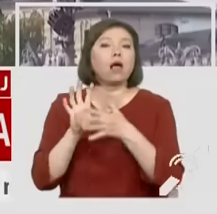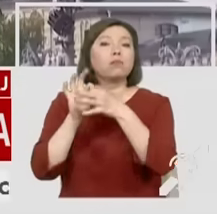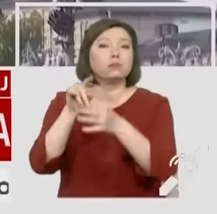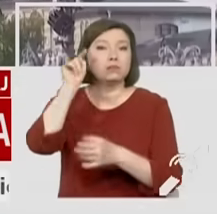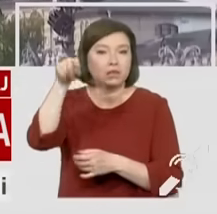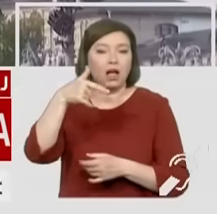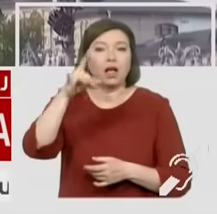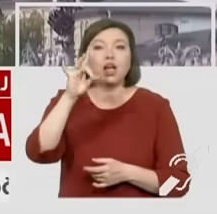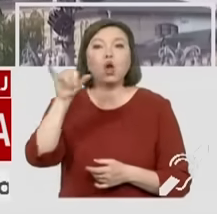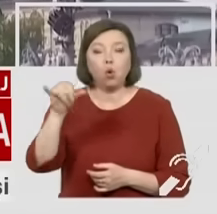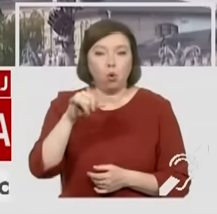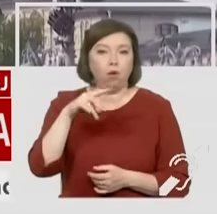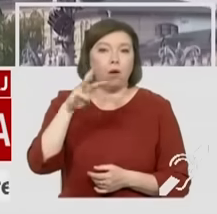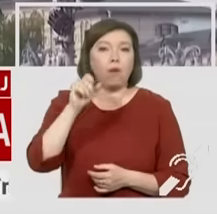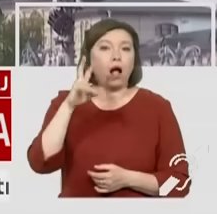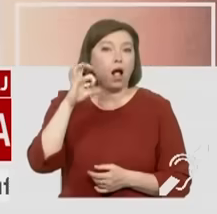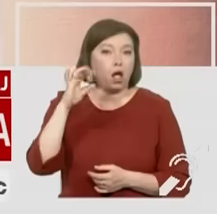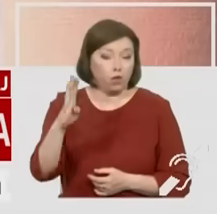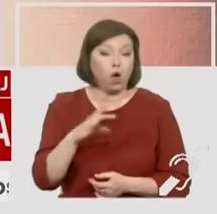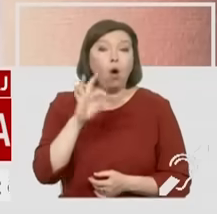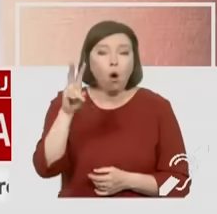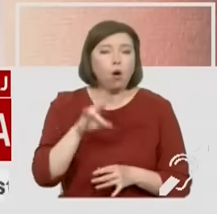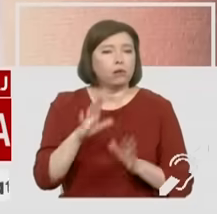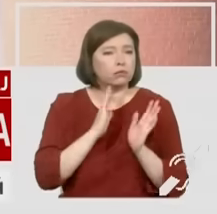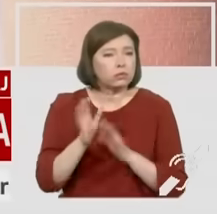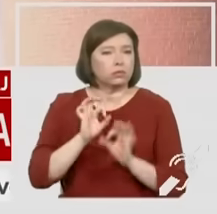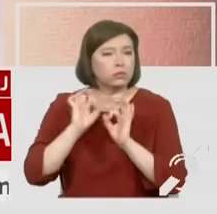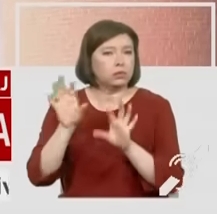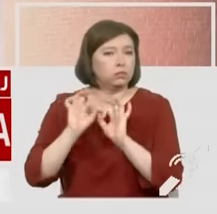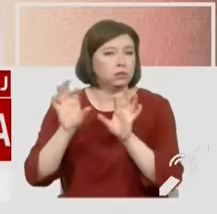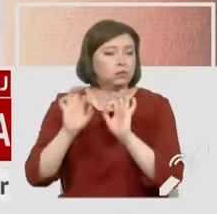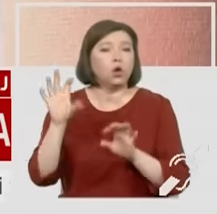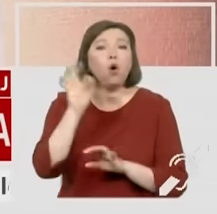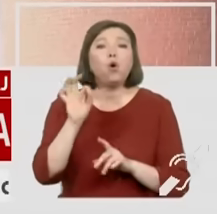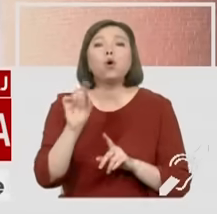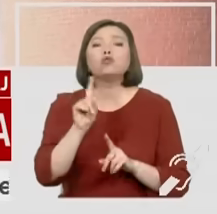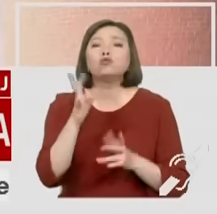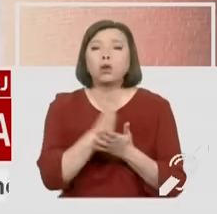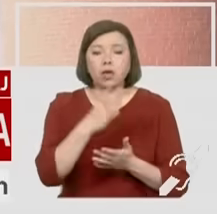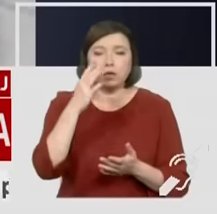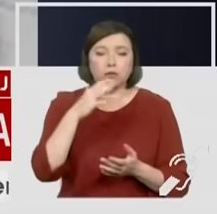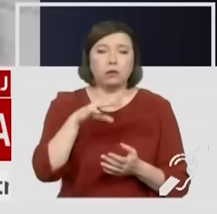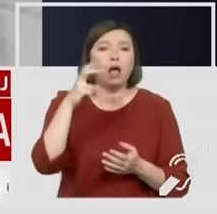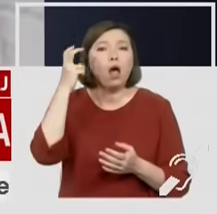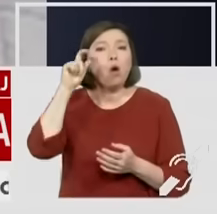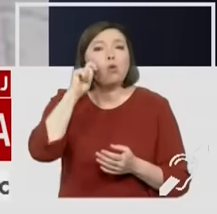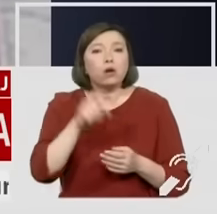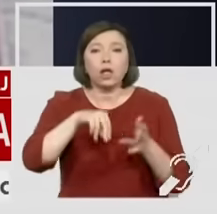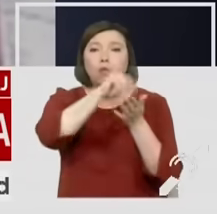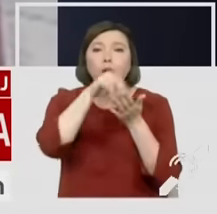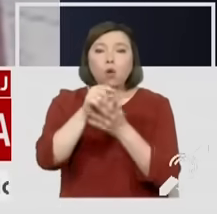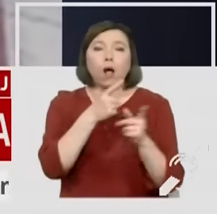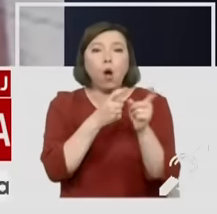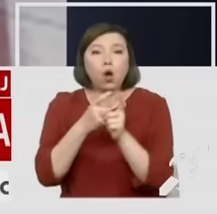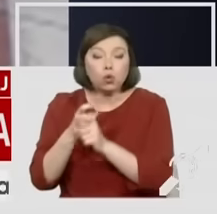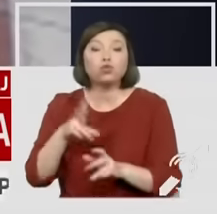din GRU, Alexei Makarov. Acesta i-a comunicat sistematic colonelului rus despre ce arme cumpără Kievul din țările vecine, inclusiv